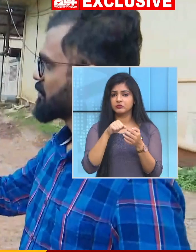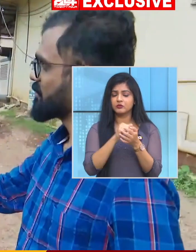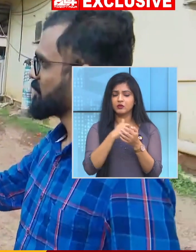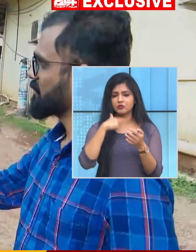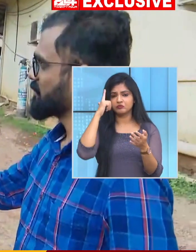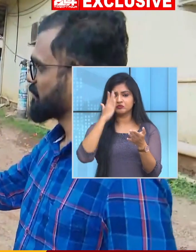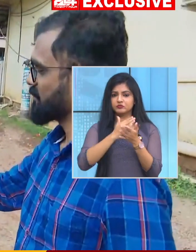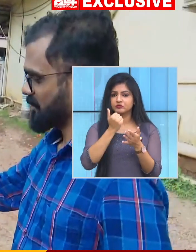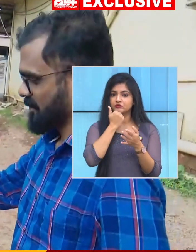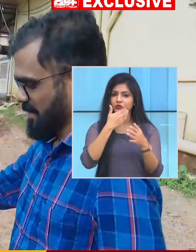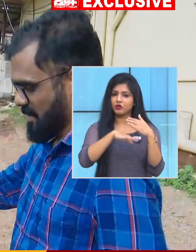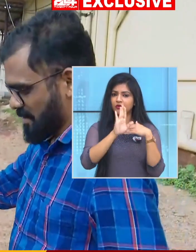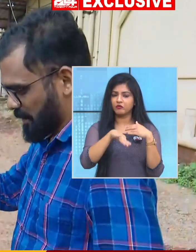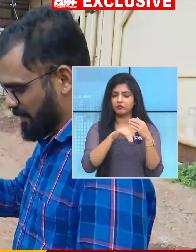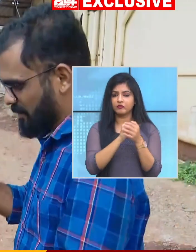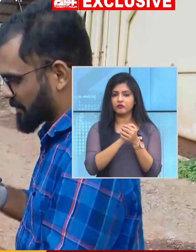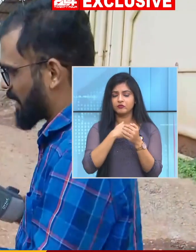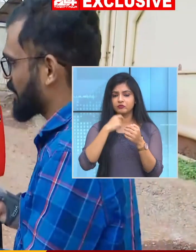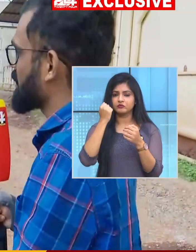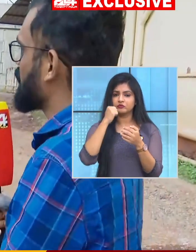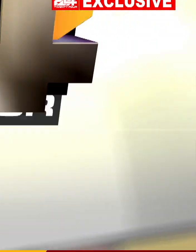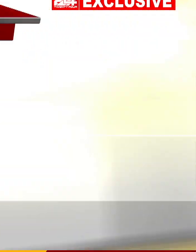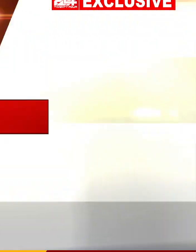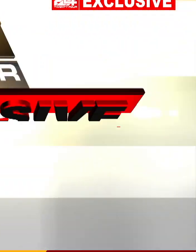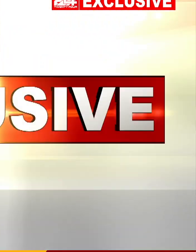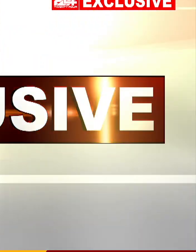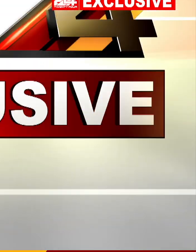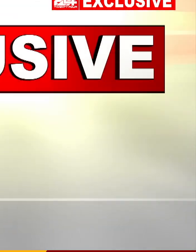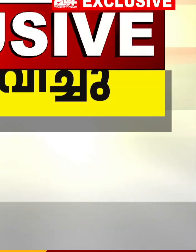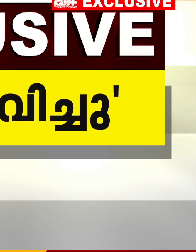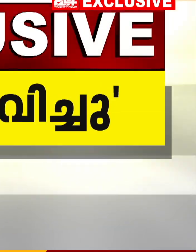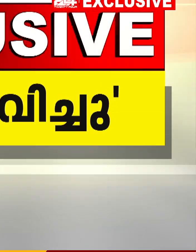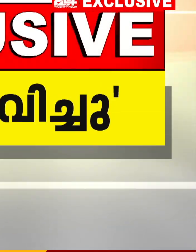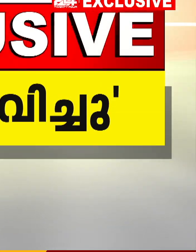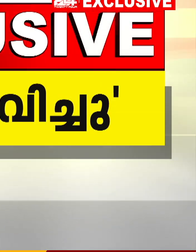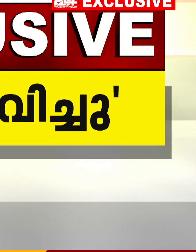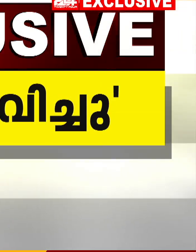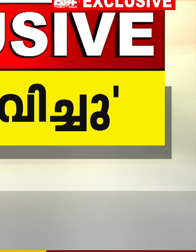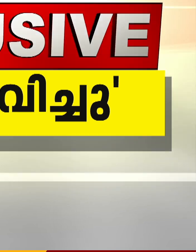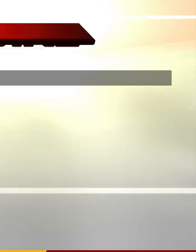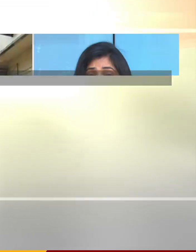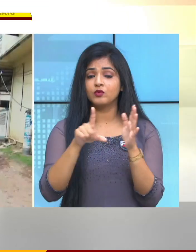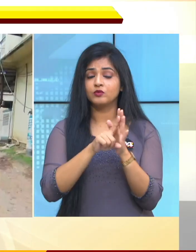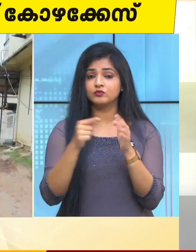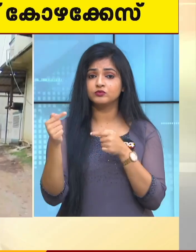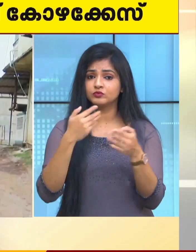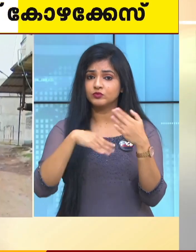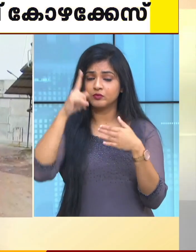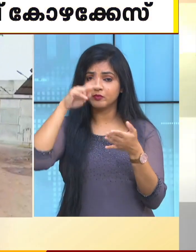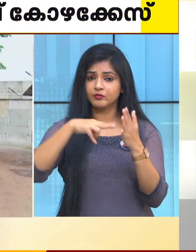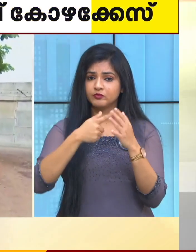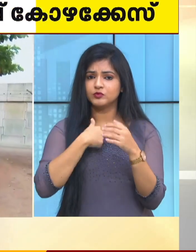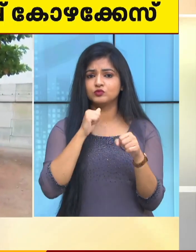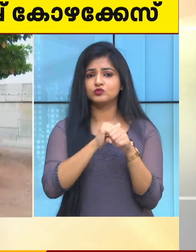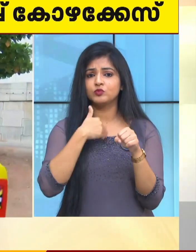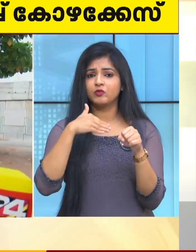വിശ്വസിക്കുന്നു, പിന്നെ വിശ്വസിക്കാതെ പിന്നെ എന്താ അങ്ങനെ ആവാൻ പാടില്ലല്ലോ. താങ്കൾ ഇനിയിപ്പോൾ എന്താണ് അടുത്ത നിയമ നടപടി? നമുക്ക് ഇപ്പോൾ ഇവിടെ പണിയുണ്ടല്ലോ, മതി. പിന്നെ